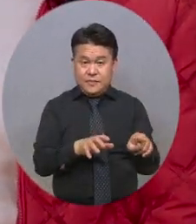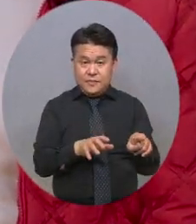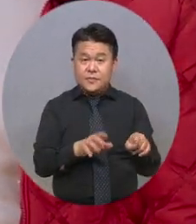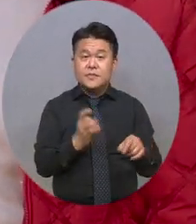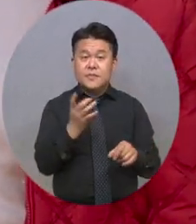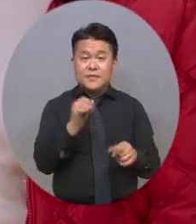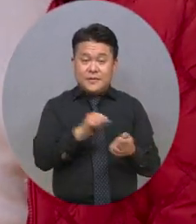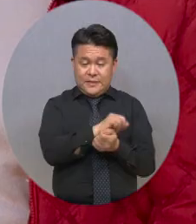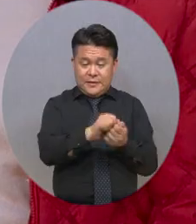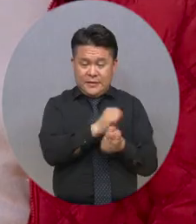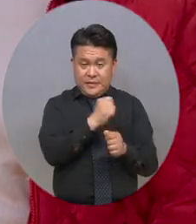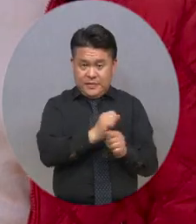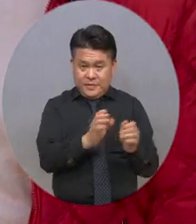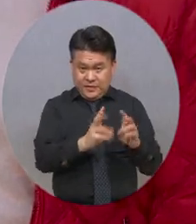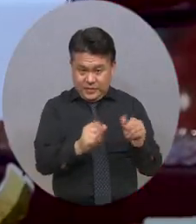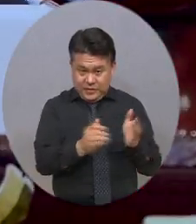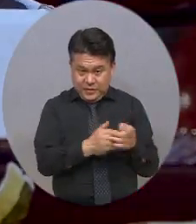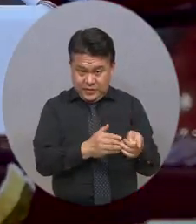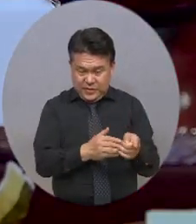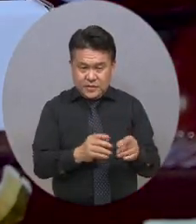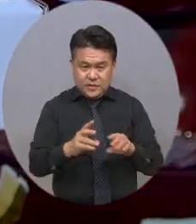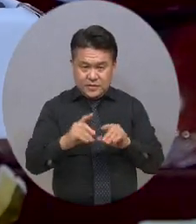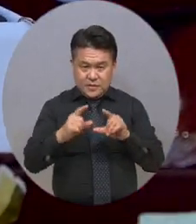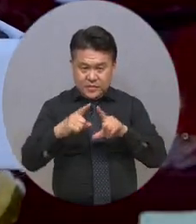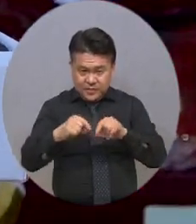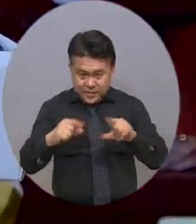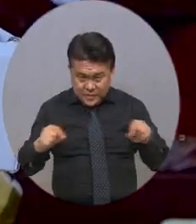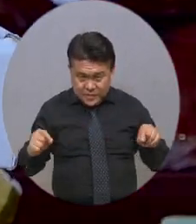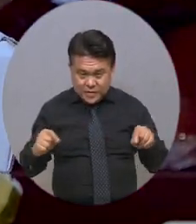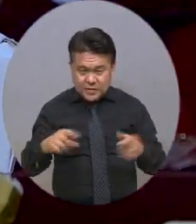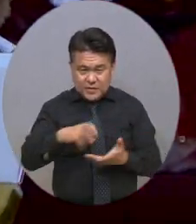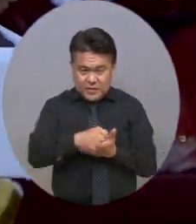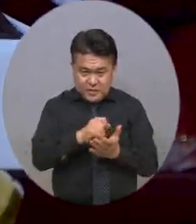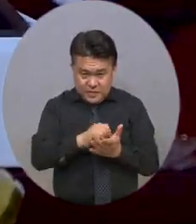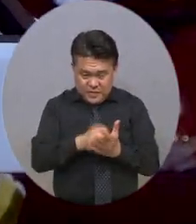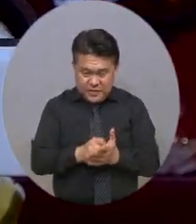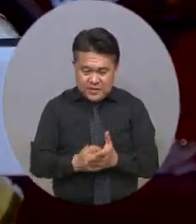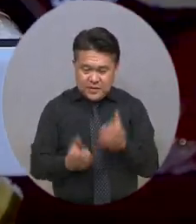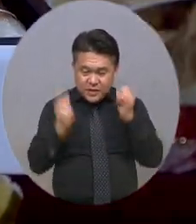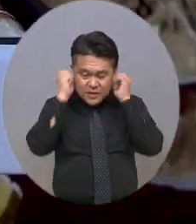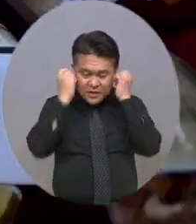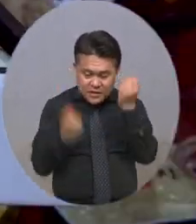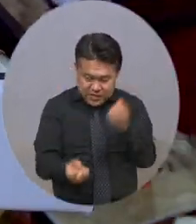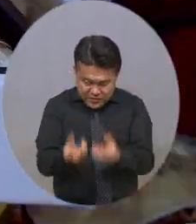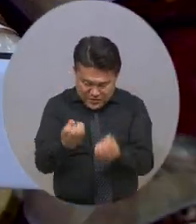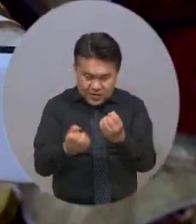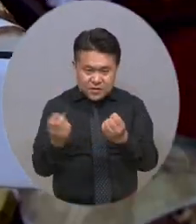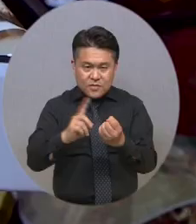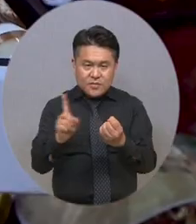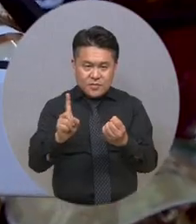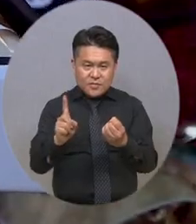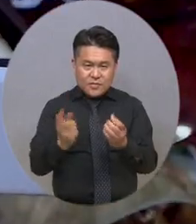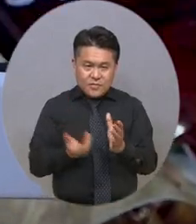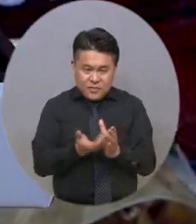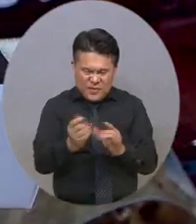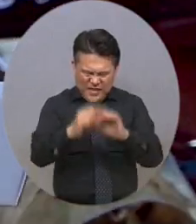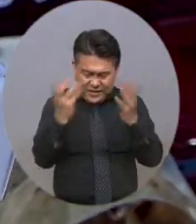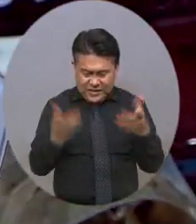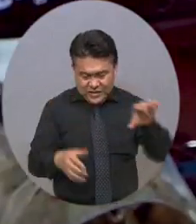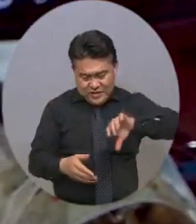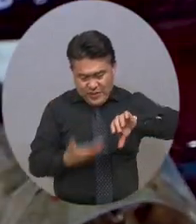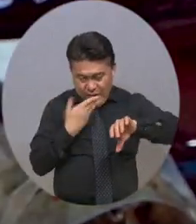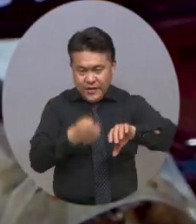원물을 갈아서 만든 네. 모든 반찬. 무치거나 찌개를 끓이거나 모든 거에 다 들어가는